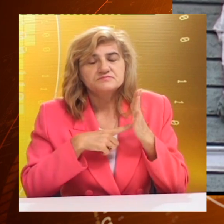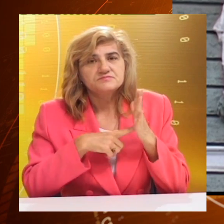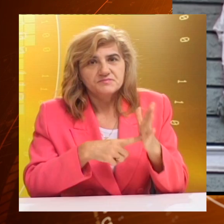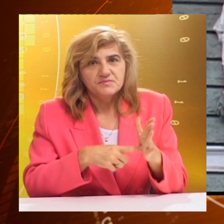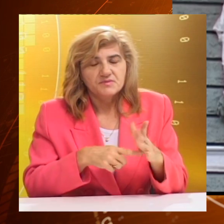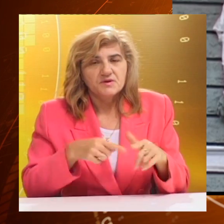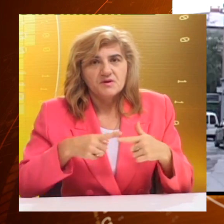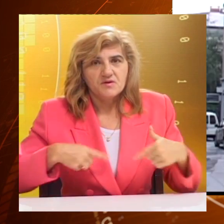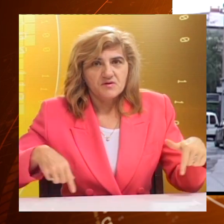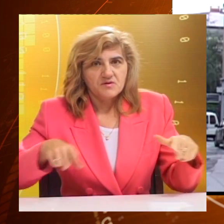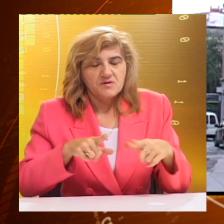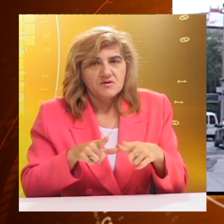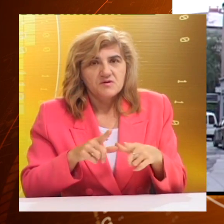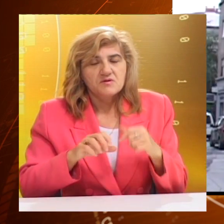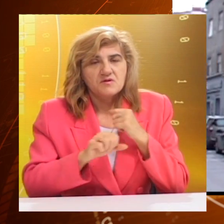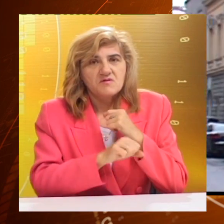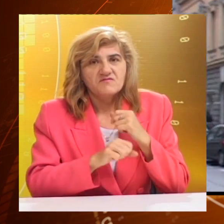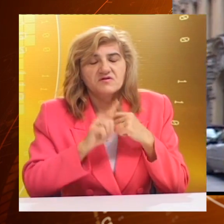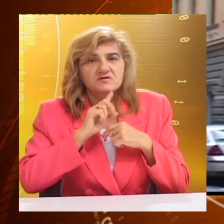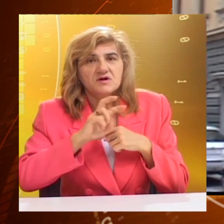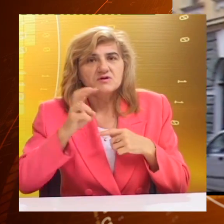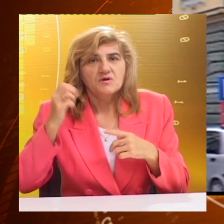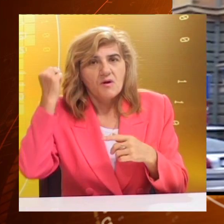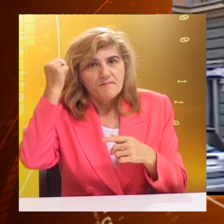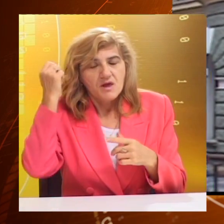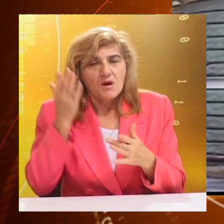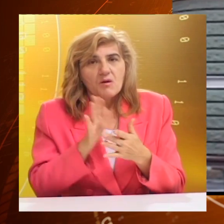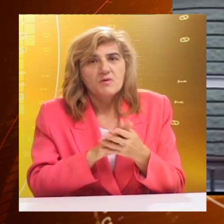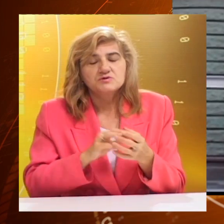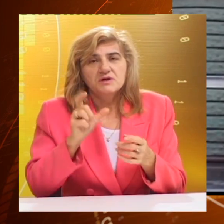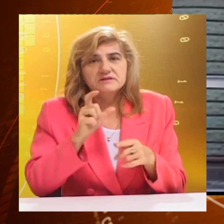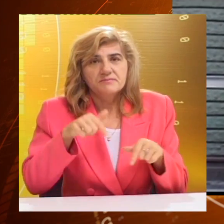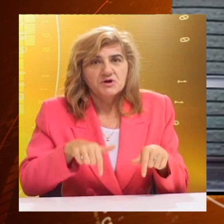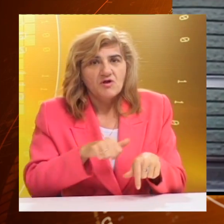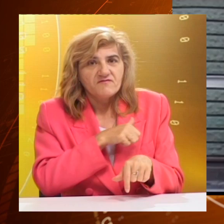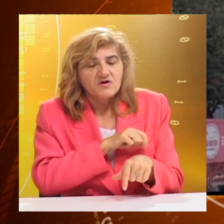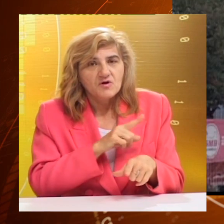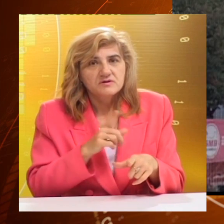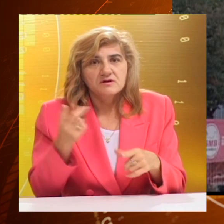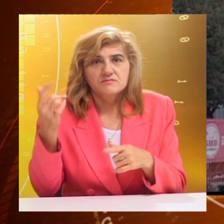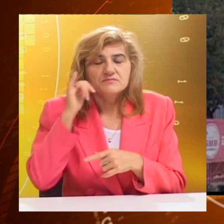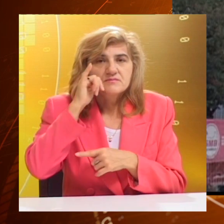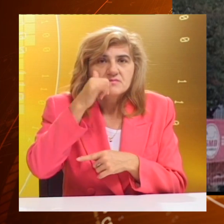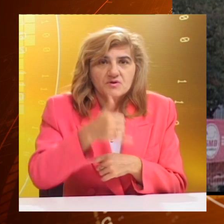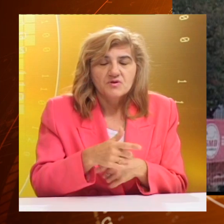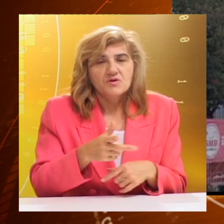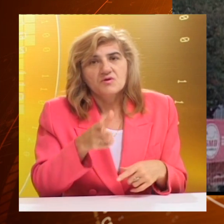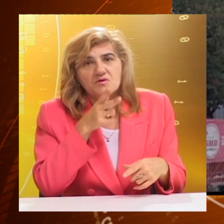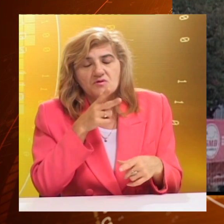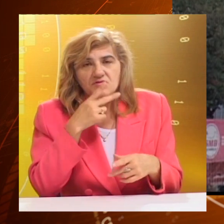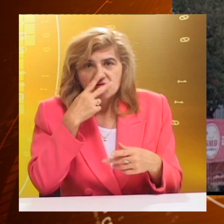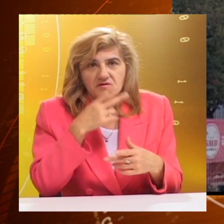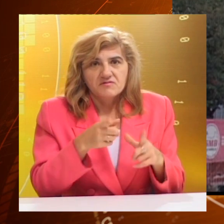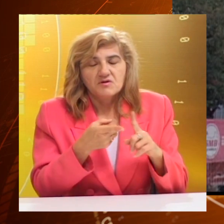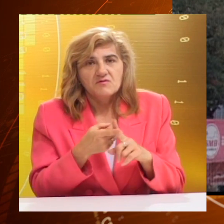Prva saradnja između Gradske biblioteke Subotica i Univerzitetske narodne biblioteke iz Banja Luke je počela u septembru ove godine, posetom člana gradskog